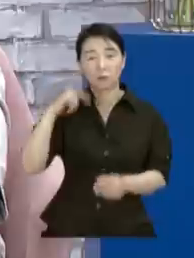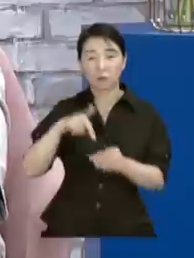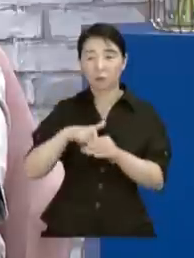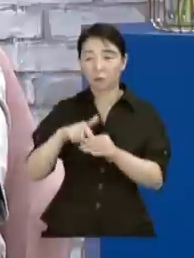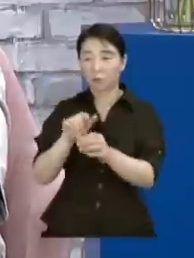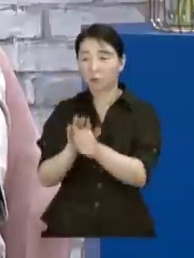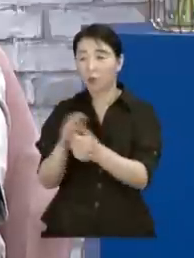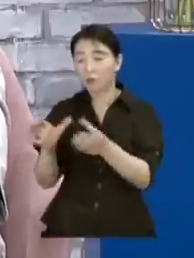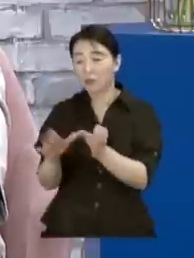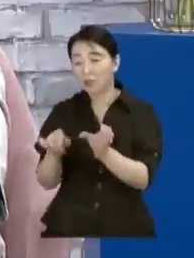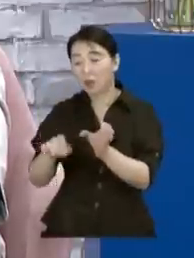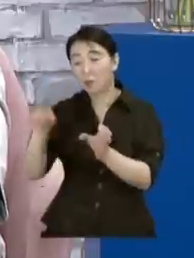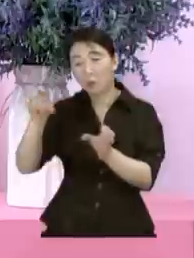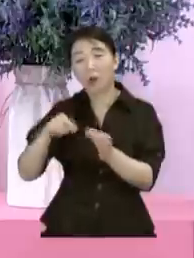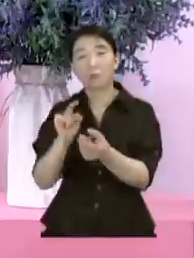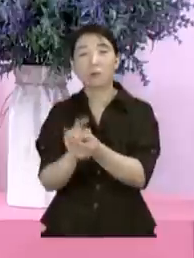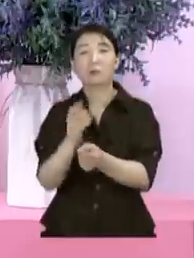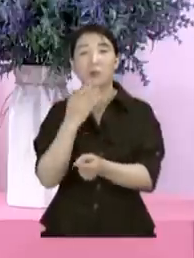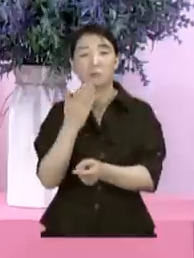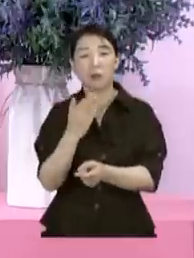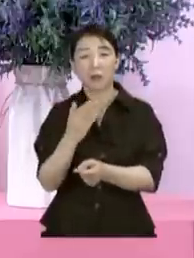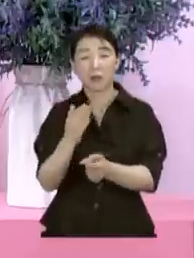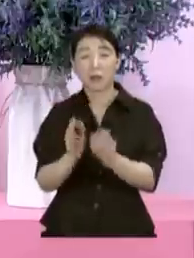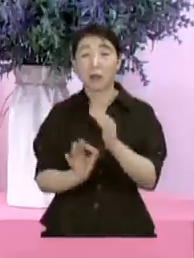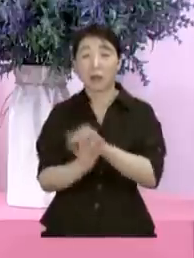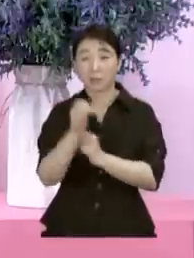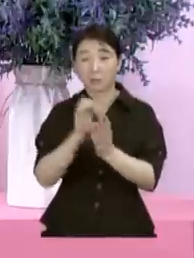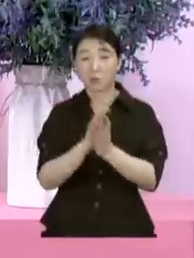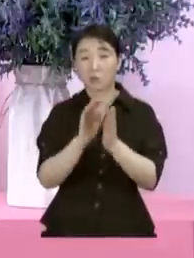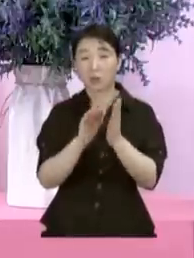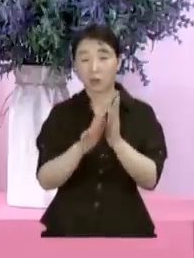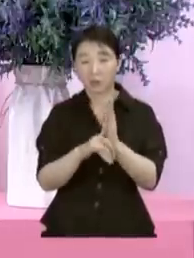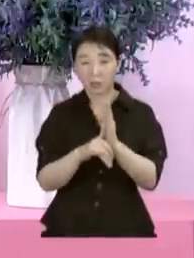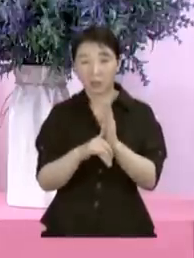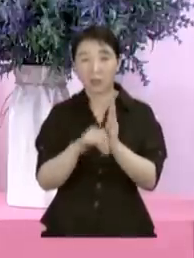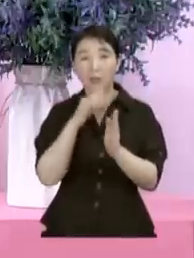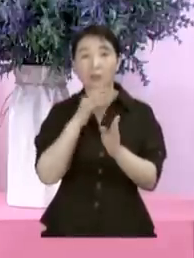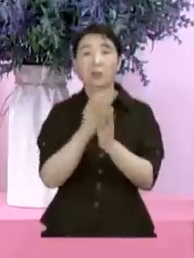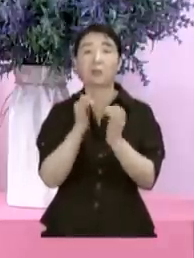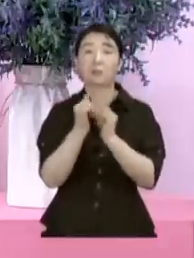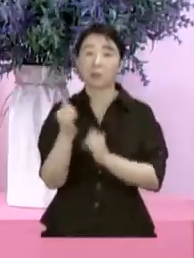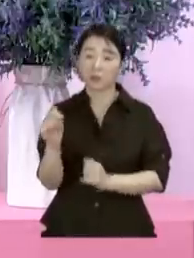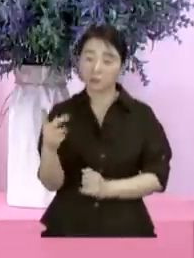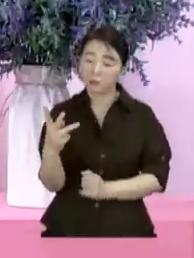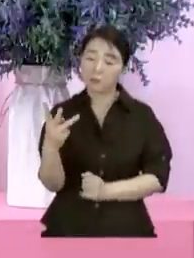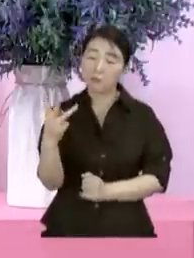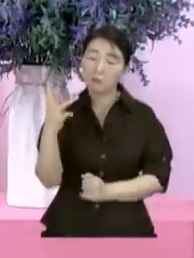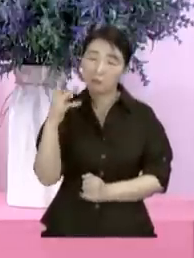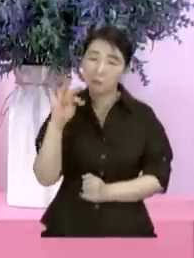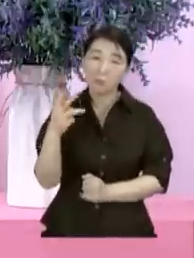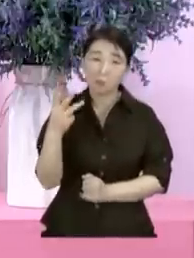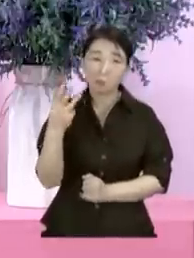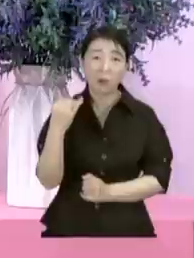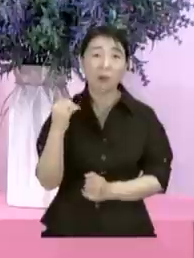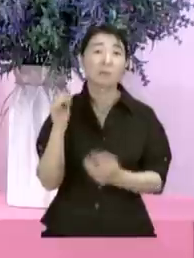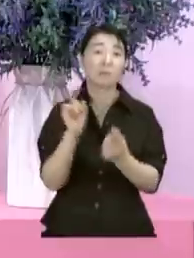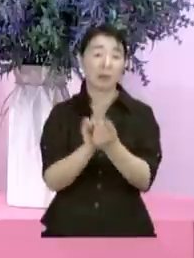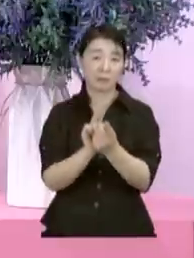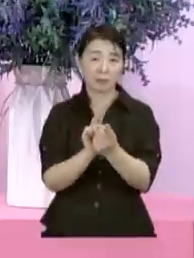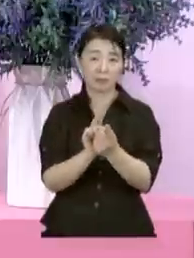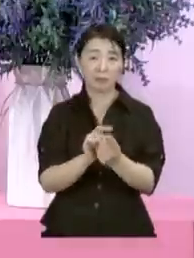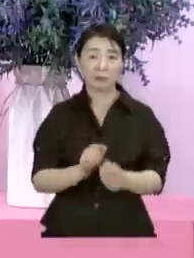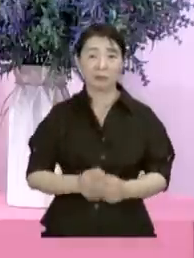만나고 있었고 한정협 기관에서 뭐 이렇게 조찬 기도회 하면은 수백 명씩 만나고 또 수련회 하면은 또 몇백 명씩 만나고